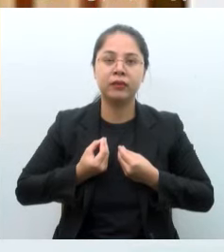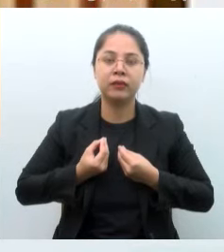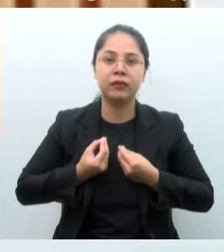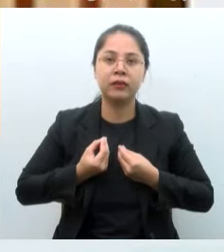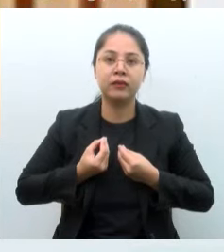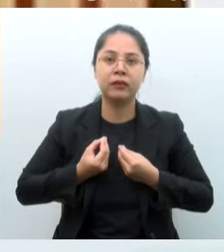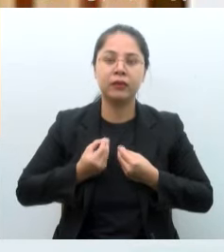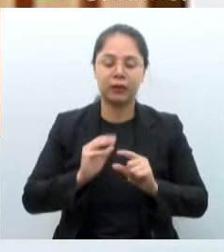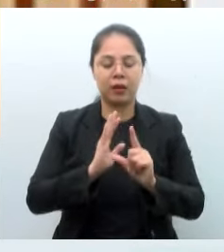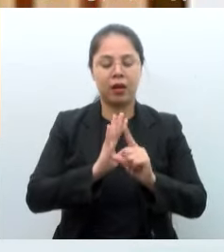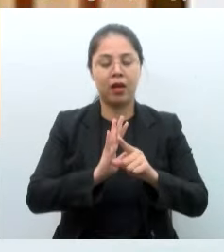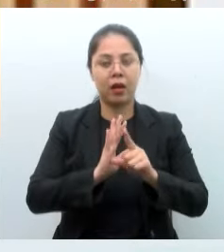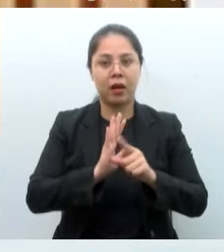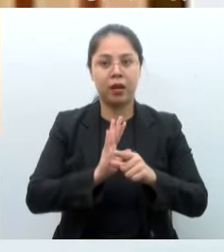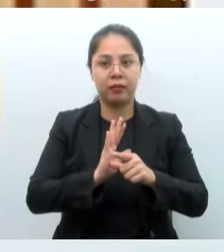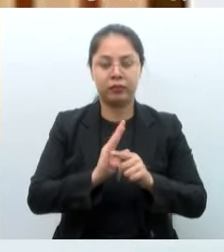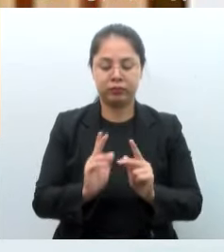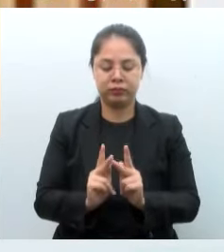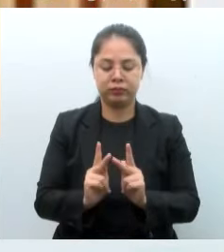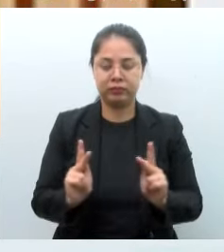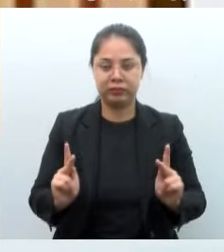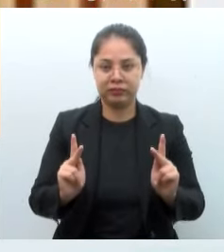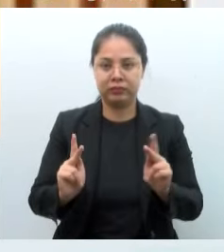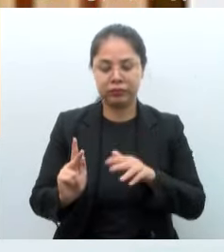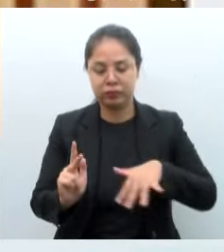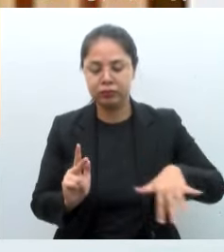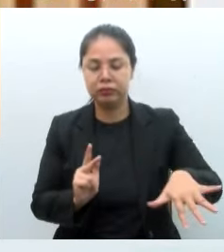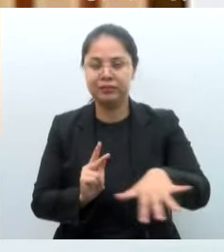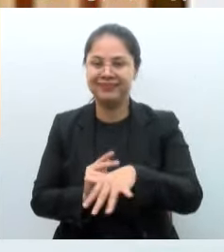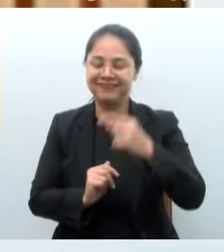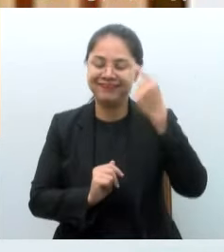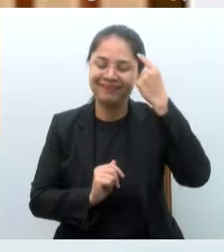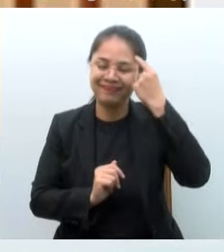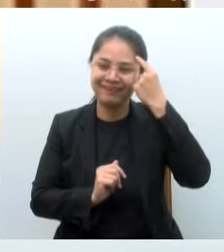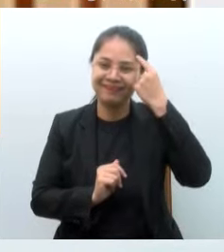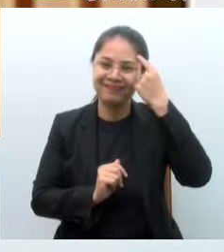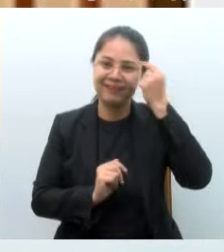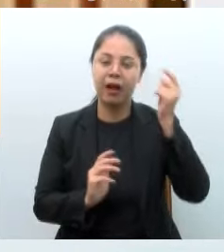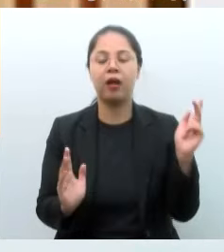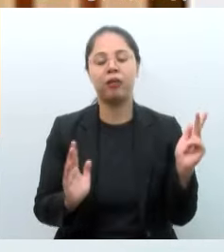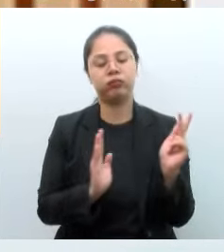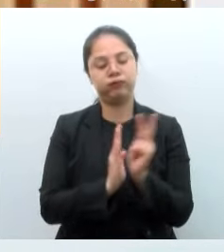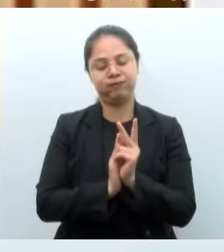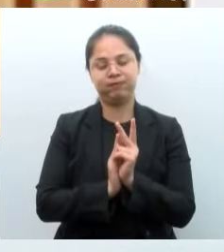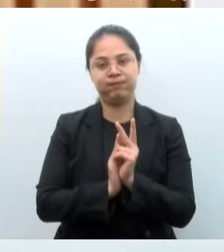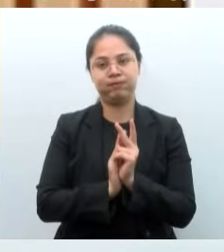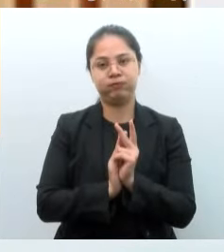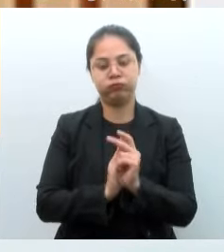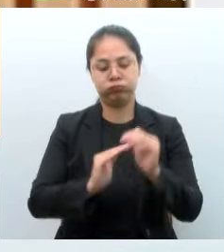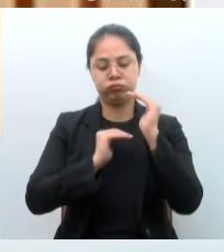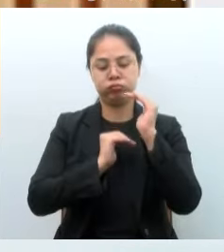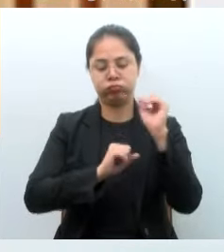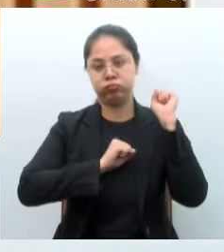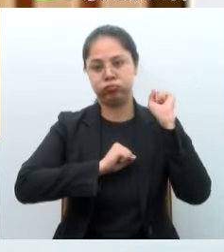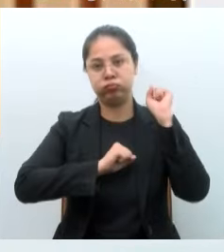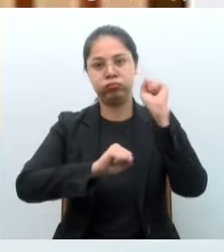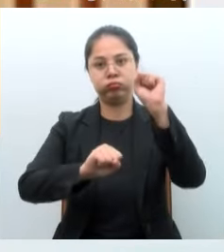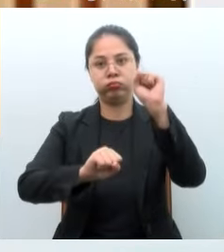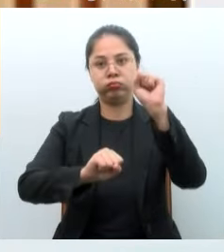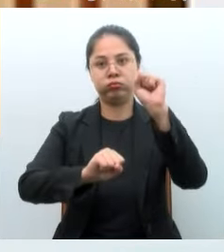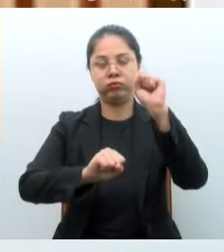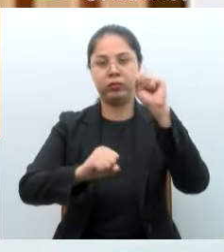านเลขาธิการคณะกรรมการการศึกษาขั้นพื้นฐานก็ได้นำมากำหนดเป็นประกาศสำนักงานคณะ